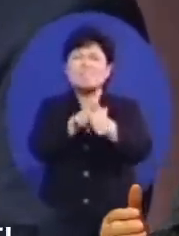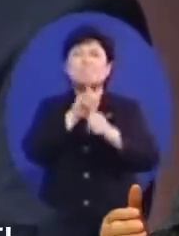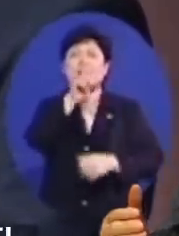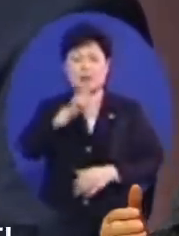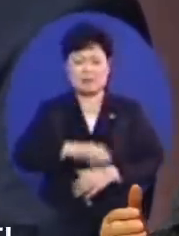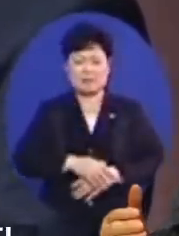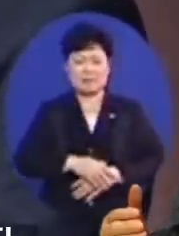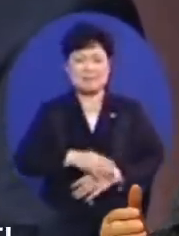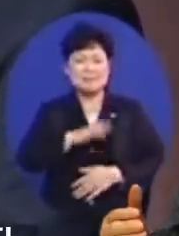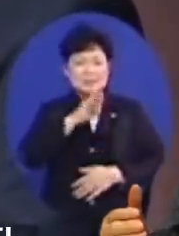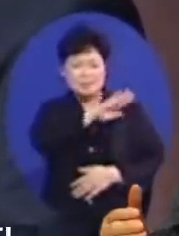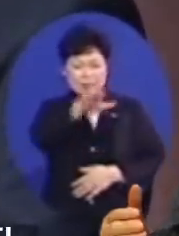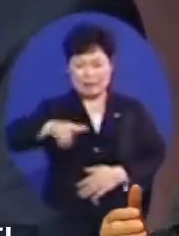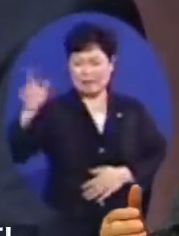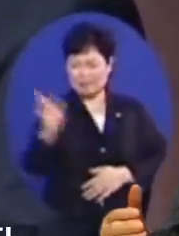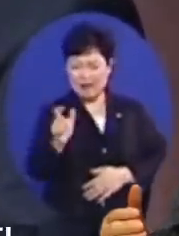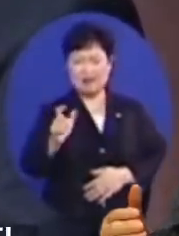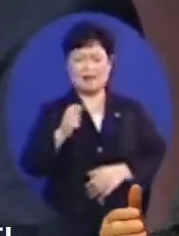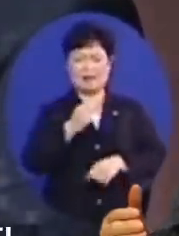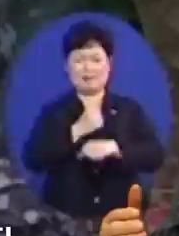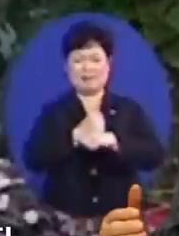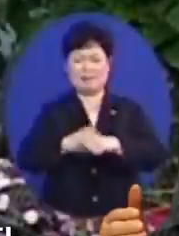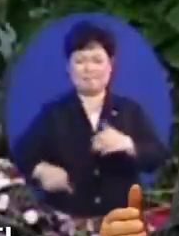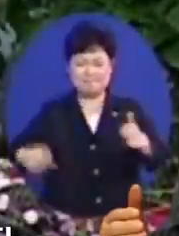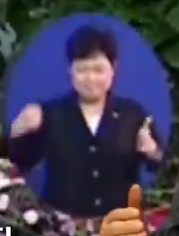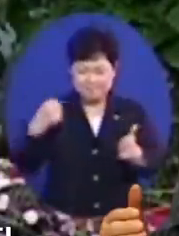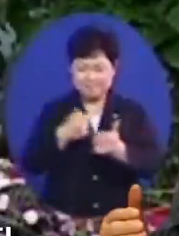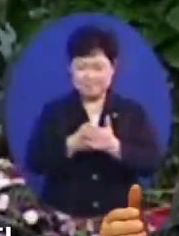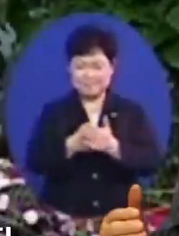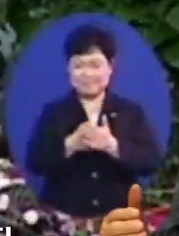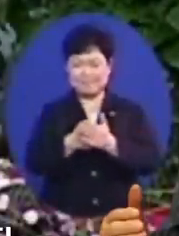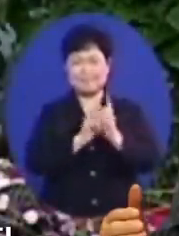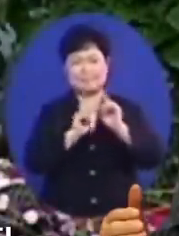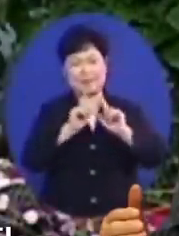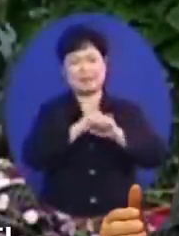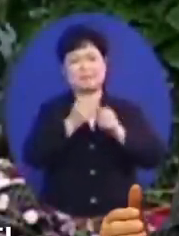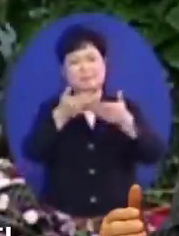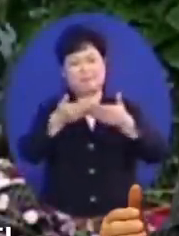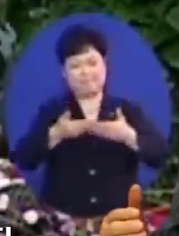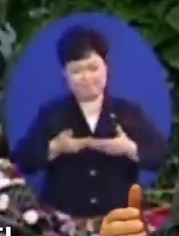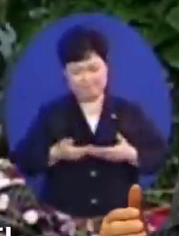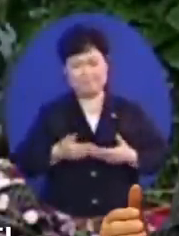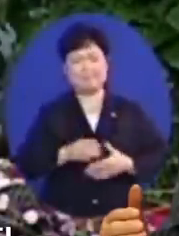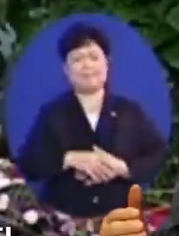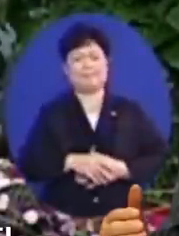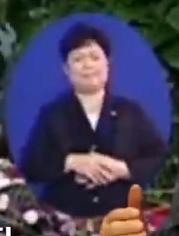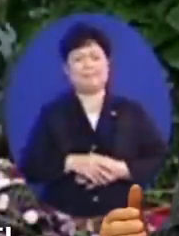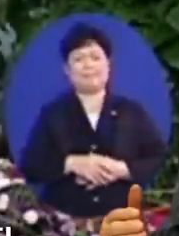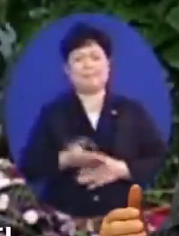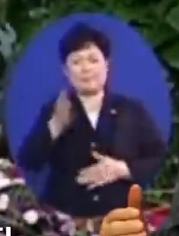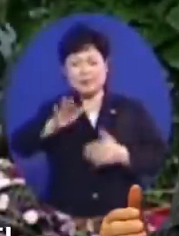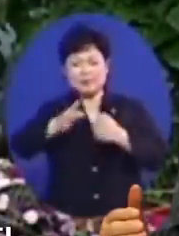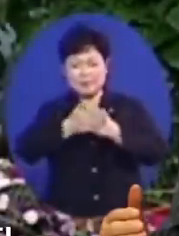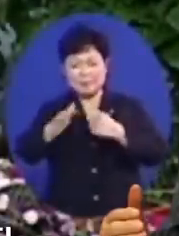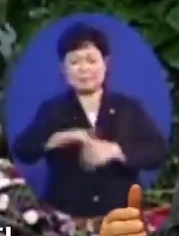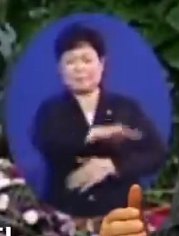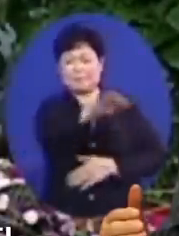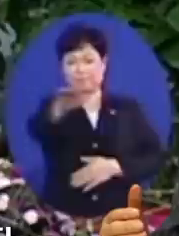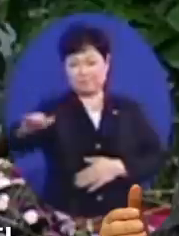얼마나 우리에게 강력하게 담대하게 말씀해 주시는지요. 그러므로